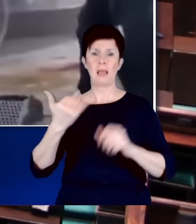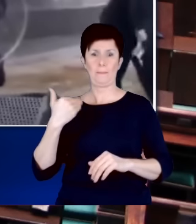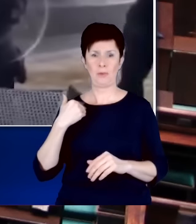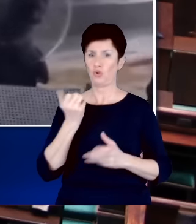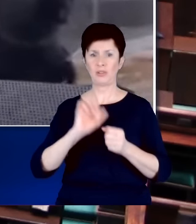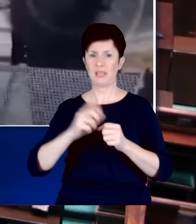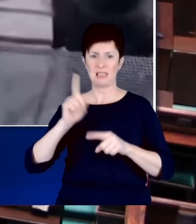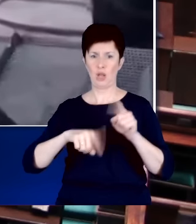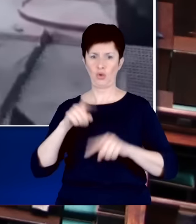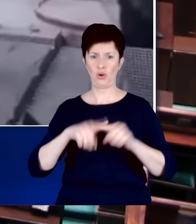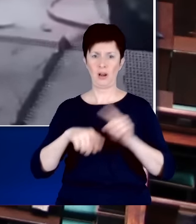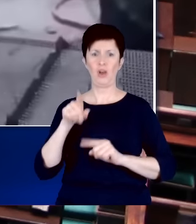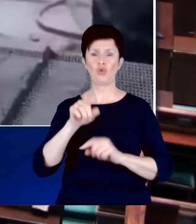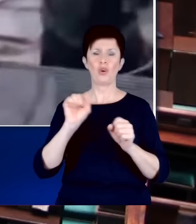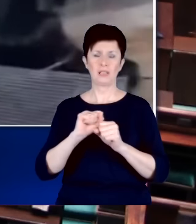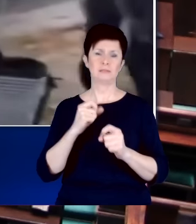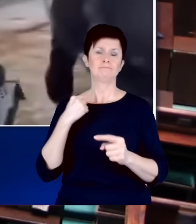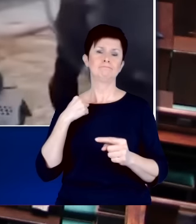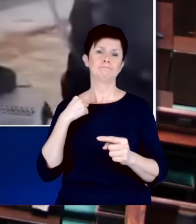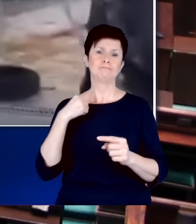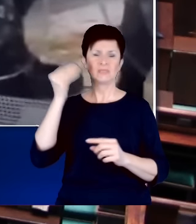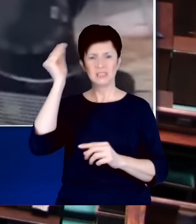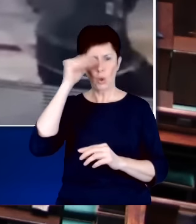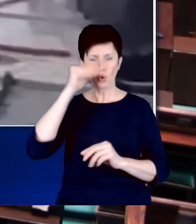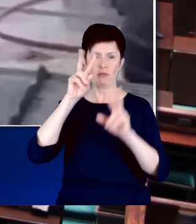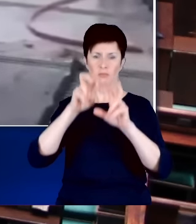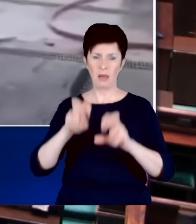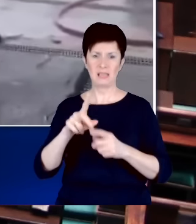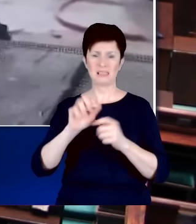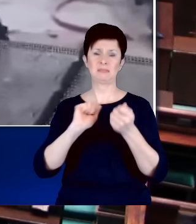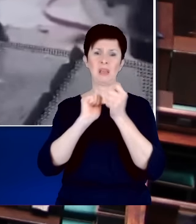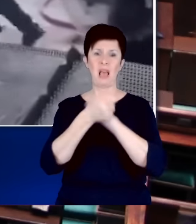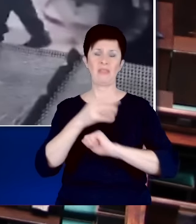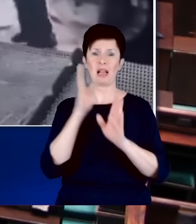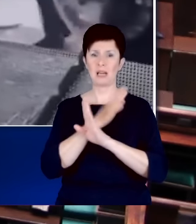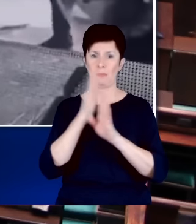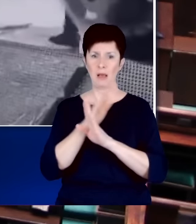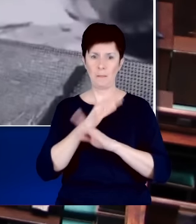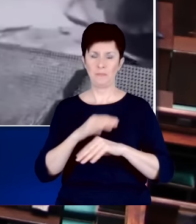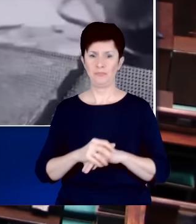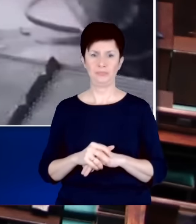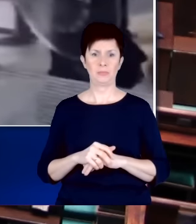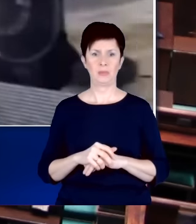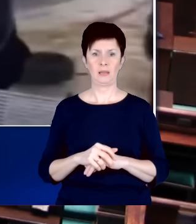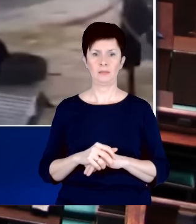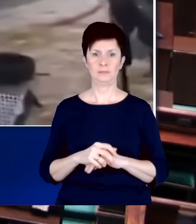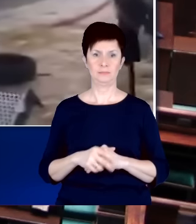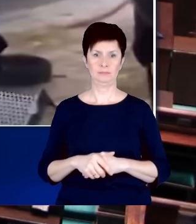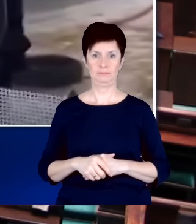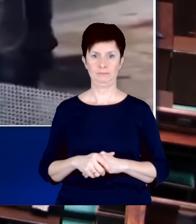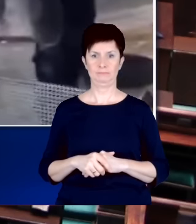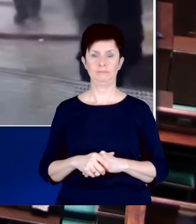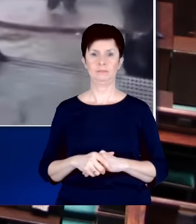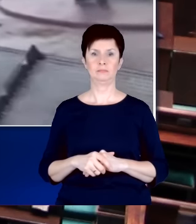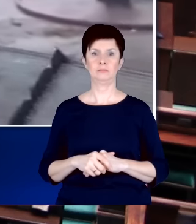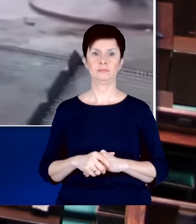jest antropologiczne zmienianie klimatu, któremu musimy jako ludzkość zatrzymać. Koniec